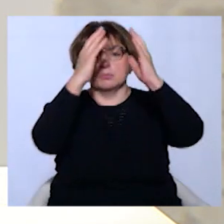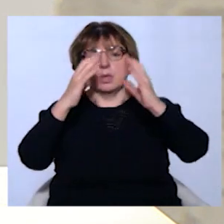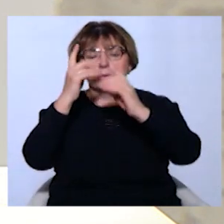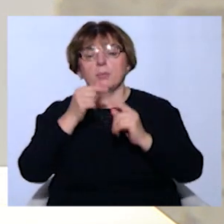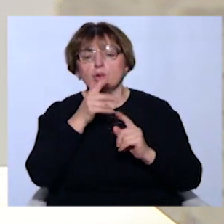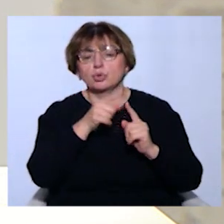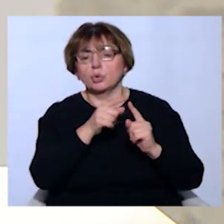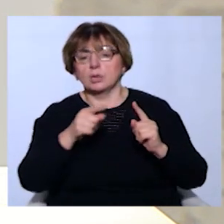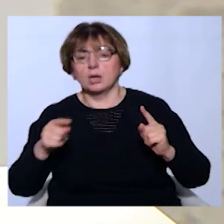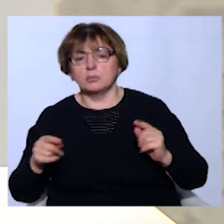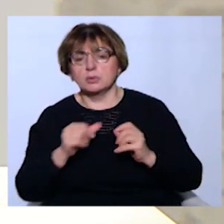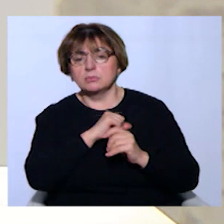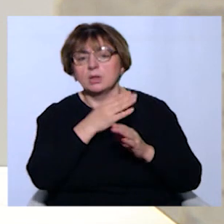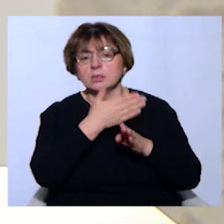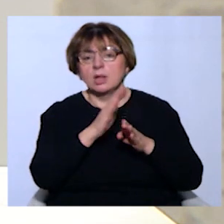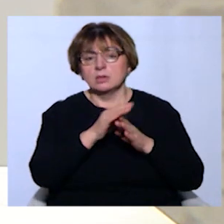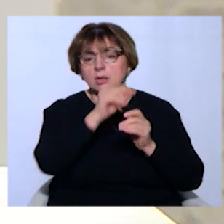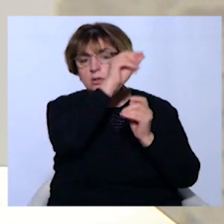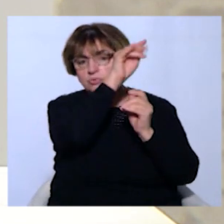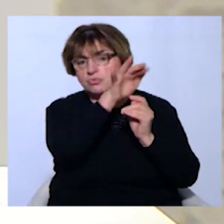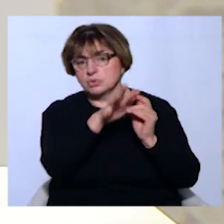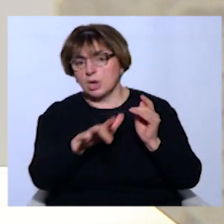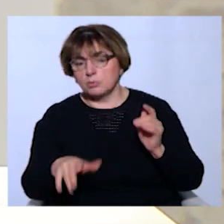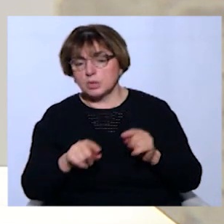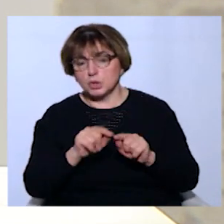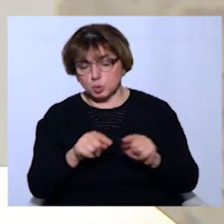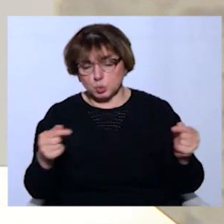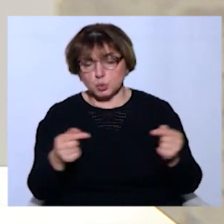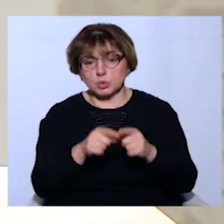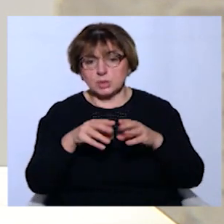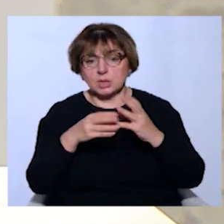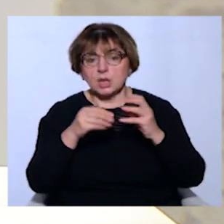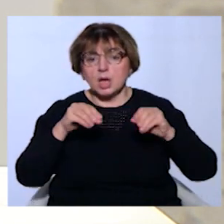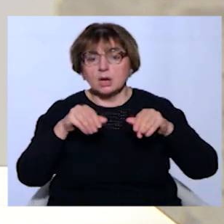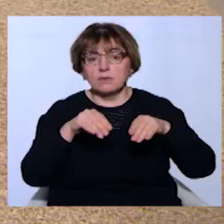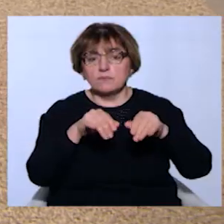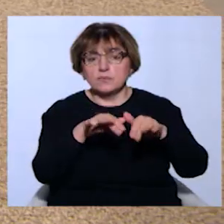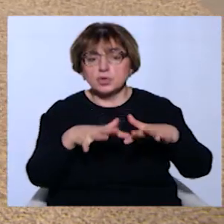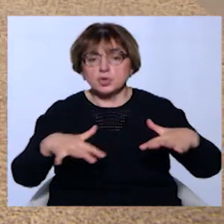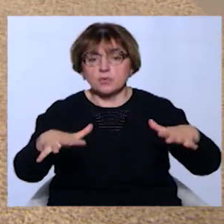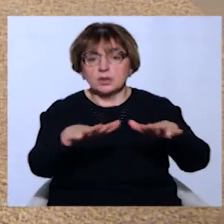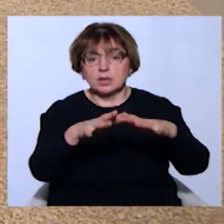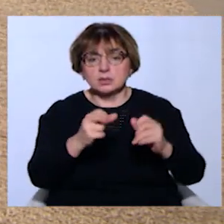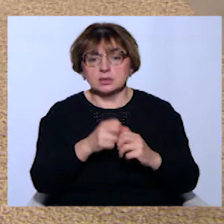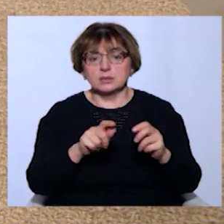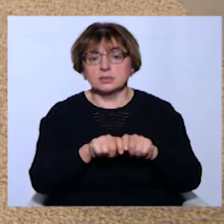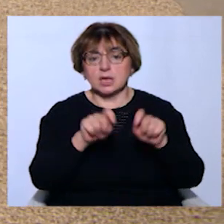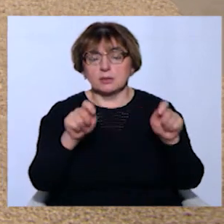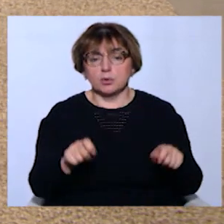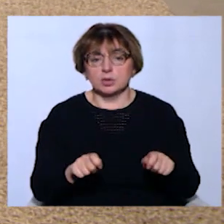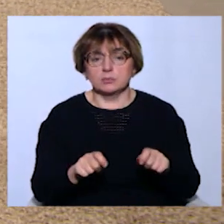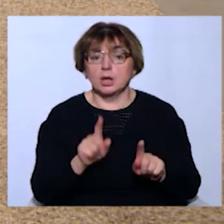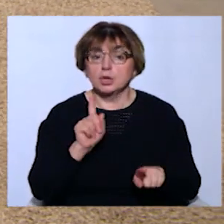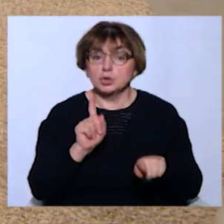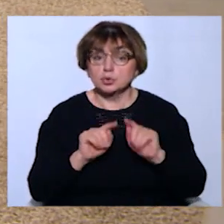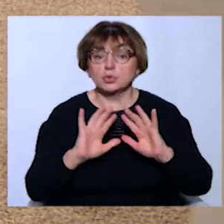დროთა განმავლობაში ისინი ჩამოიშალა და აი ესეთი ქანები წარმოიქმნა, ხა ქვიშოვანი ნაყარი ნაშალი ქანებია.